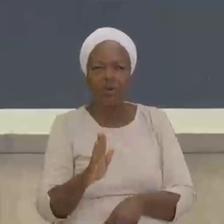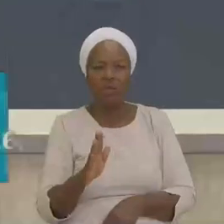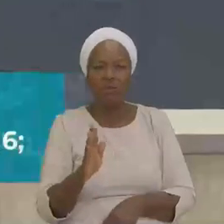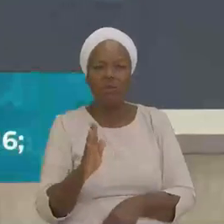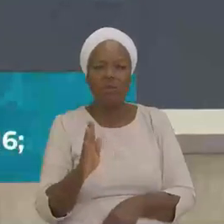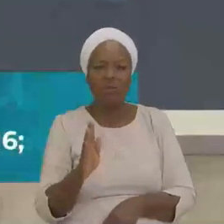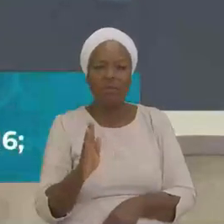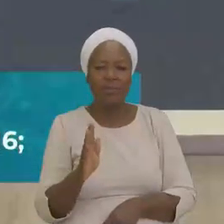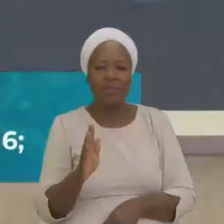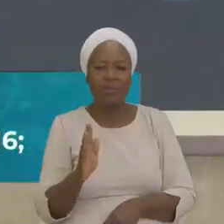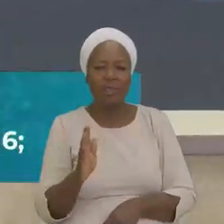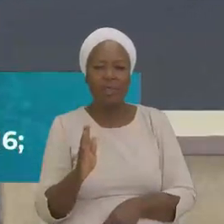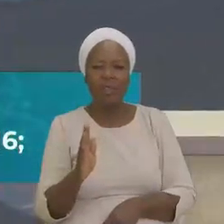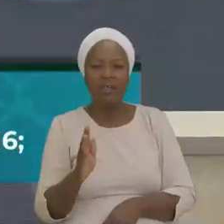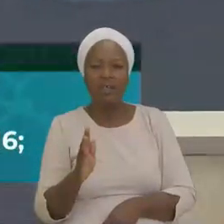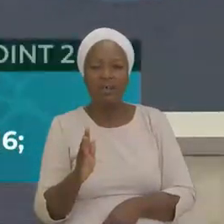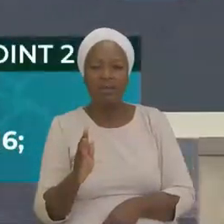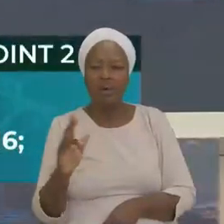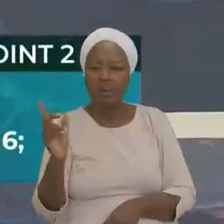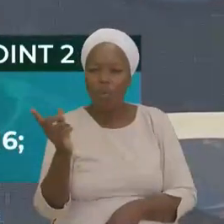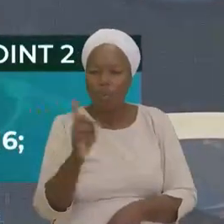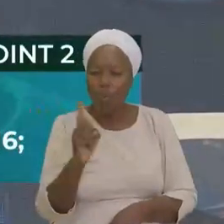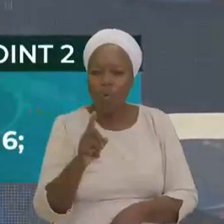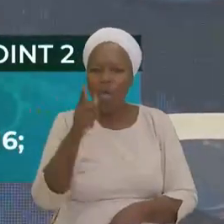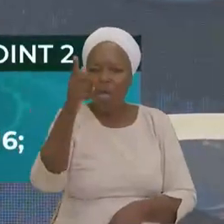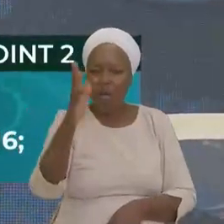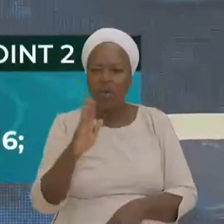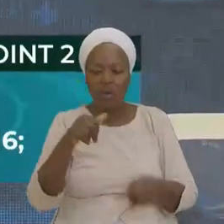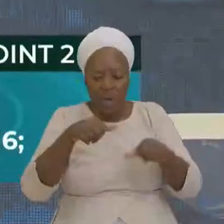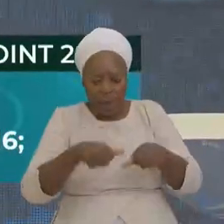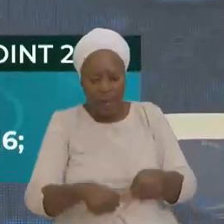Ne savez-vous pas que vous êtes le temple de Dieu